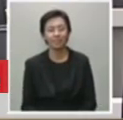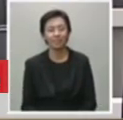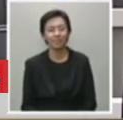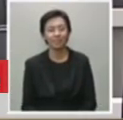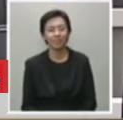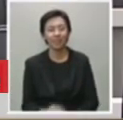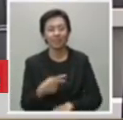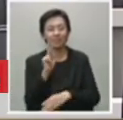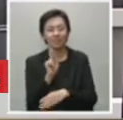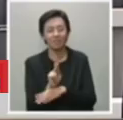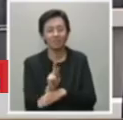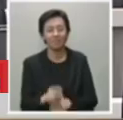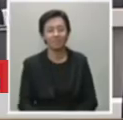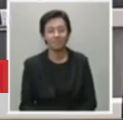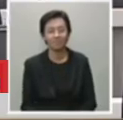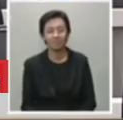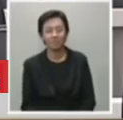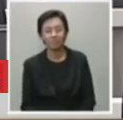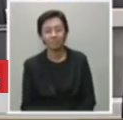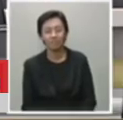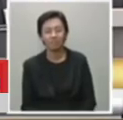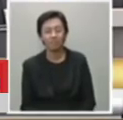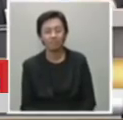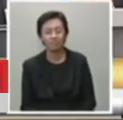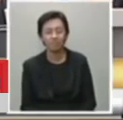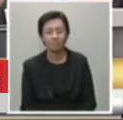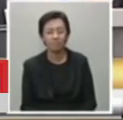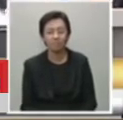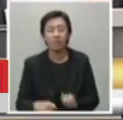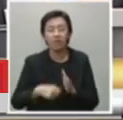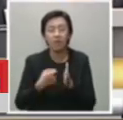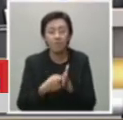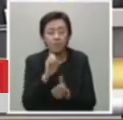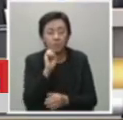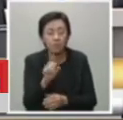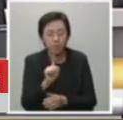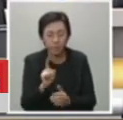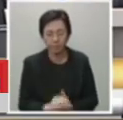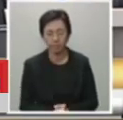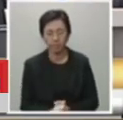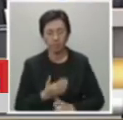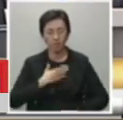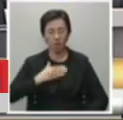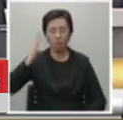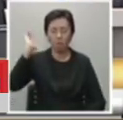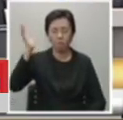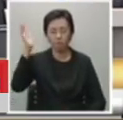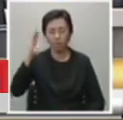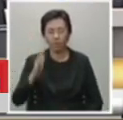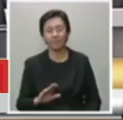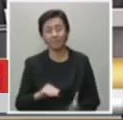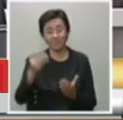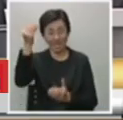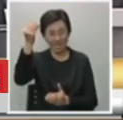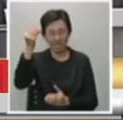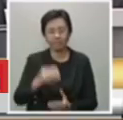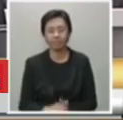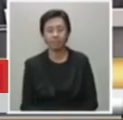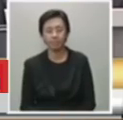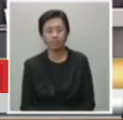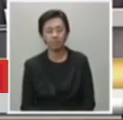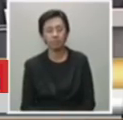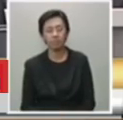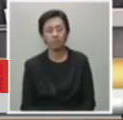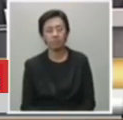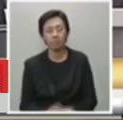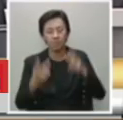ท่านประธานที่เคารพครับเหตุผลที่ผมบอกอย่างนี้เนี่ยนะครับเนื่องจากยติที่เราอภิปรายกันเยอะนี่ครับเช่นท่านนายกรัฐมนตรีนั้นเ